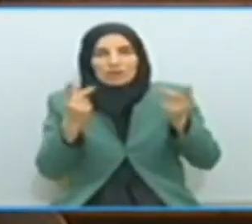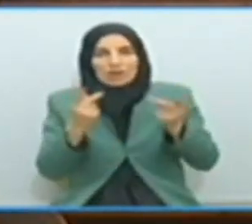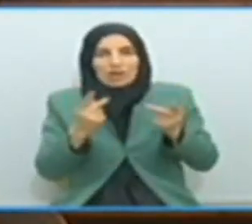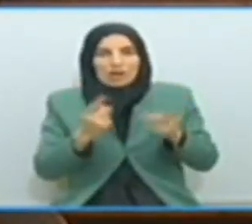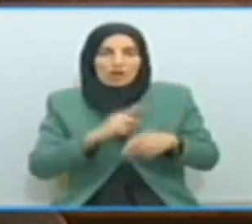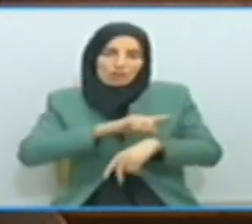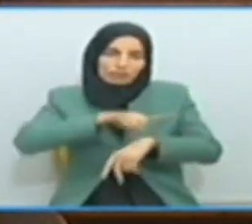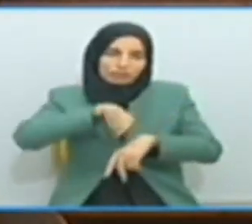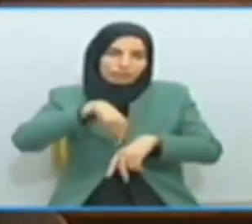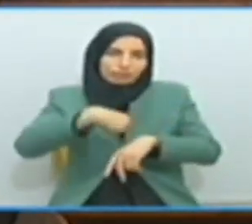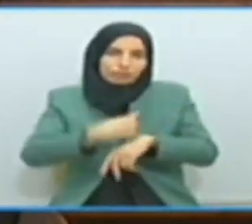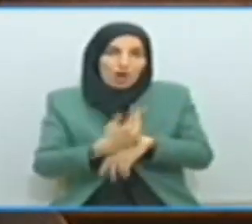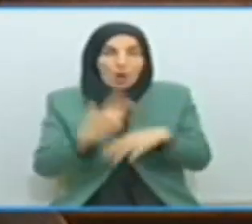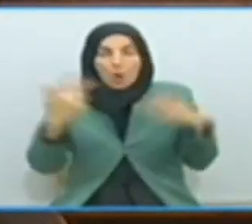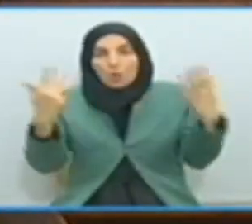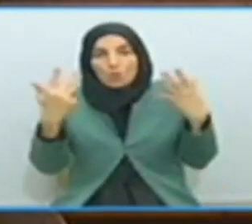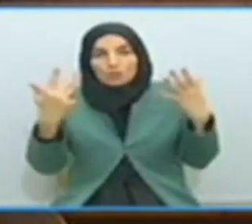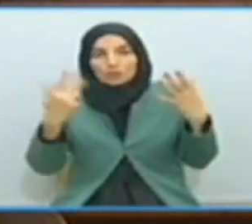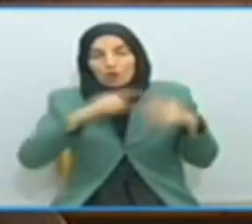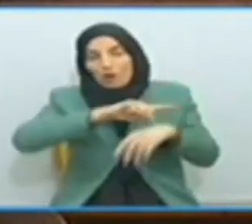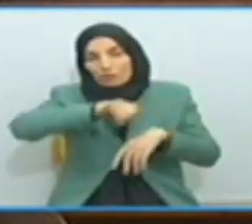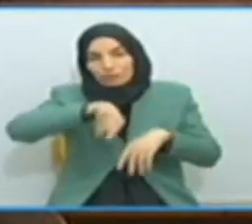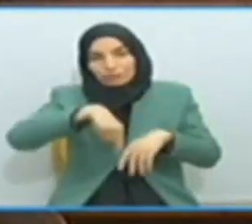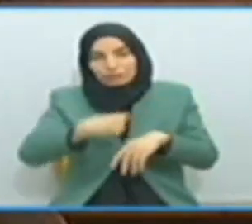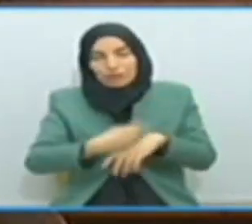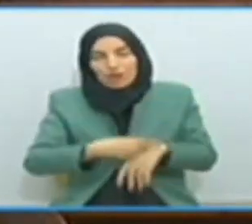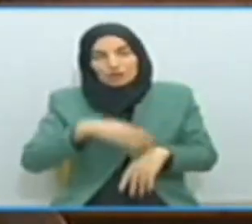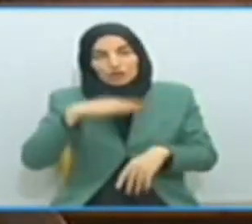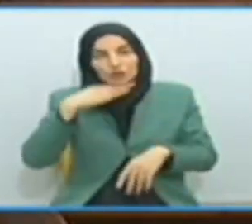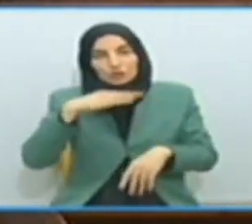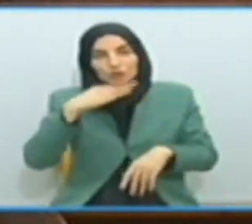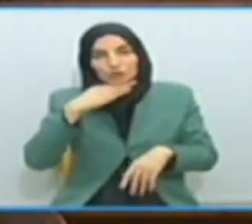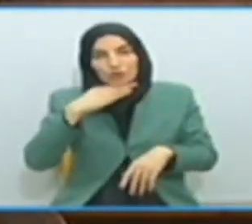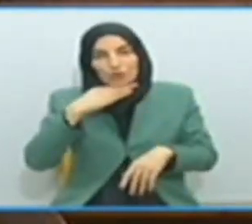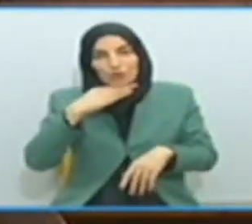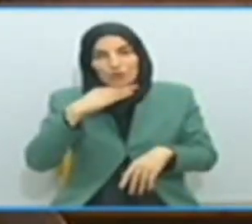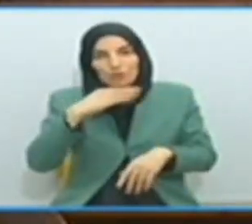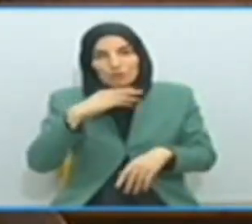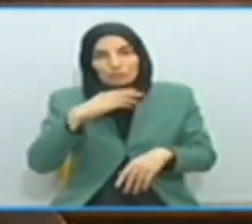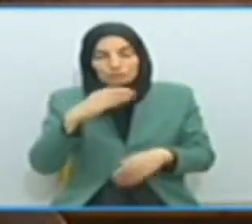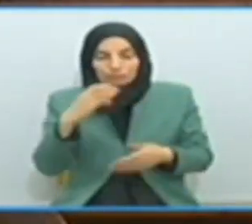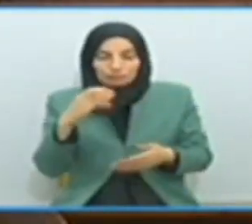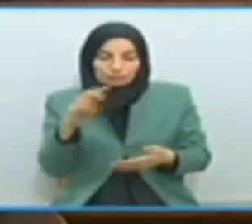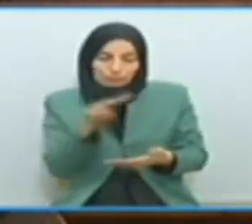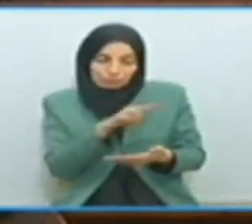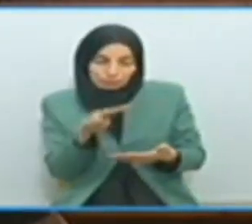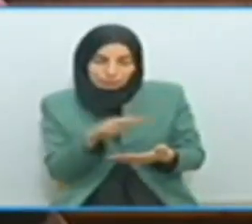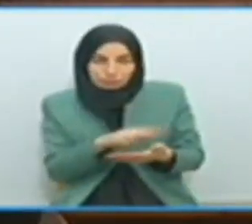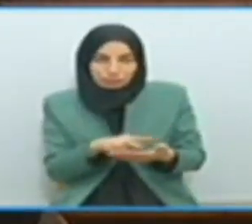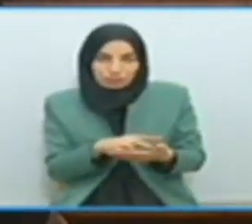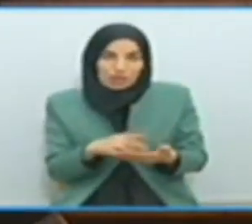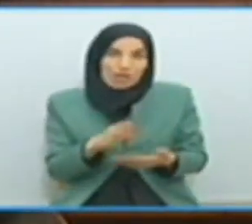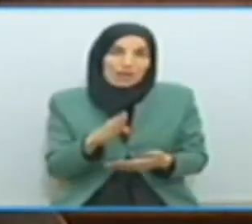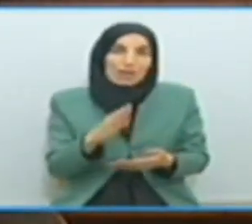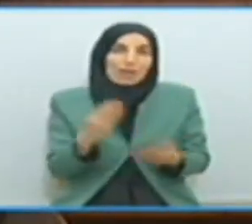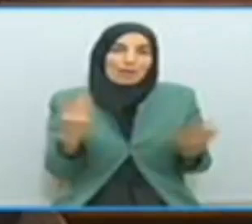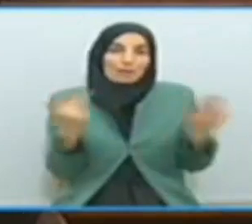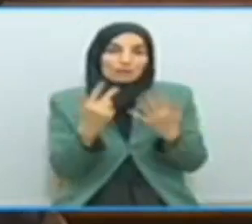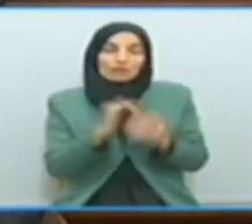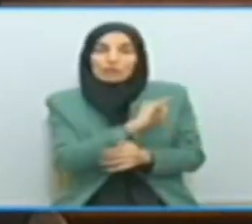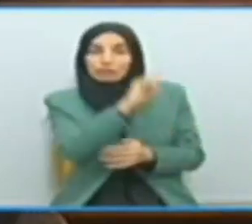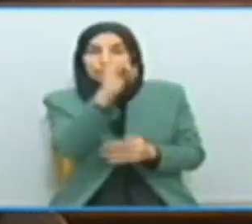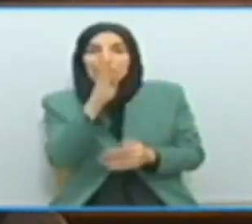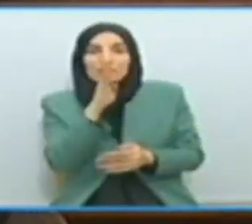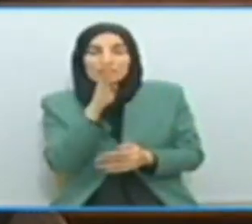صراحة 8 ساعات دراسة كثير مع الوزير كثير 8 ساعات دراسة من 8 ل 12 من 1 ل 5 وقتاش الطالب هذا